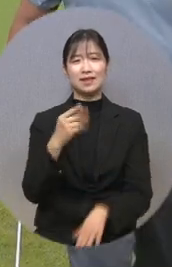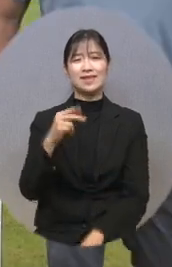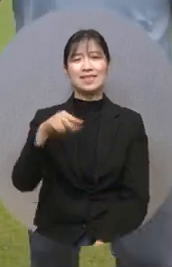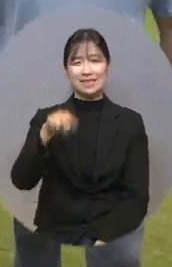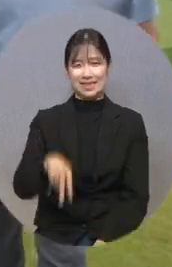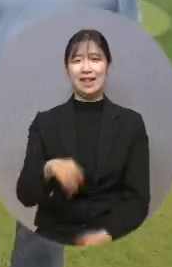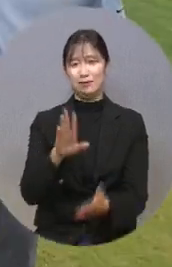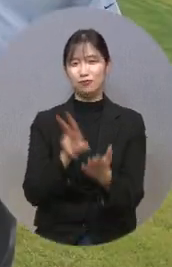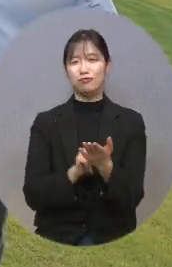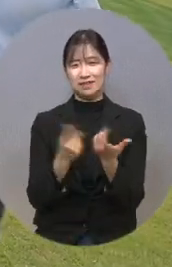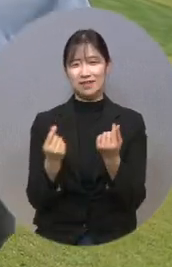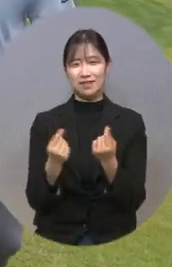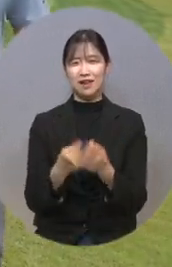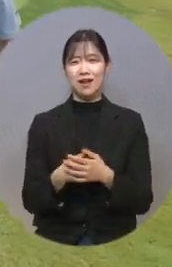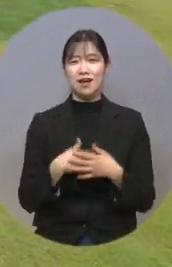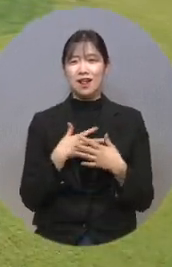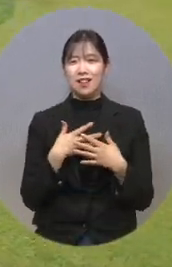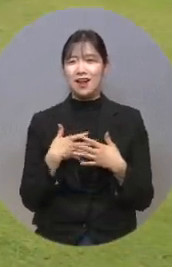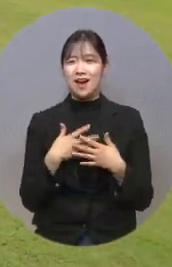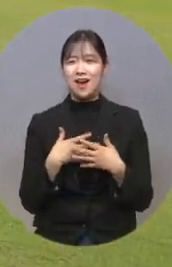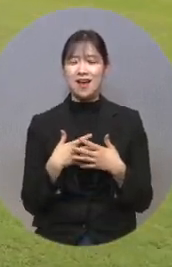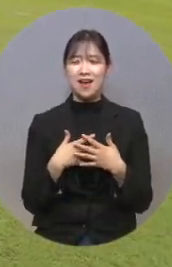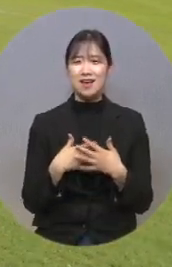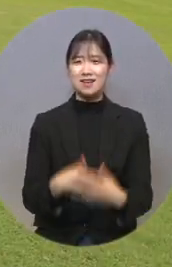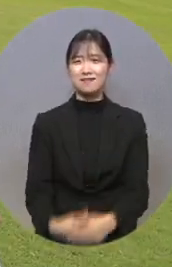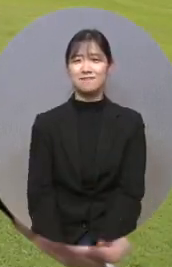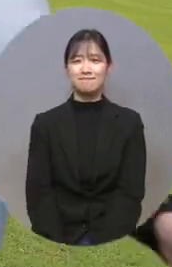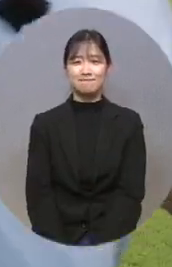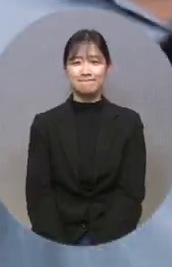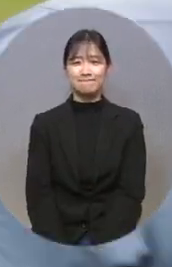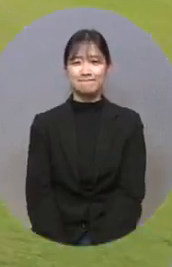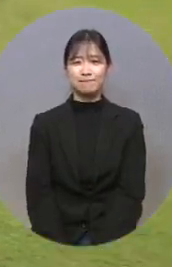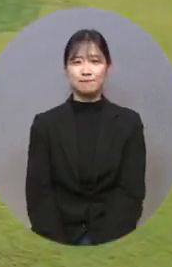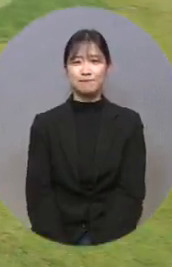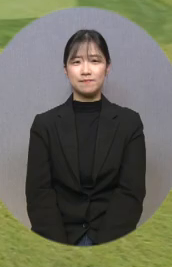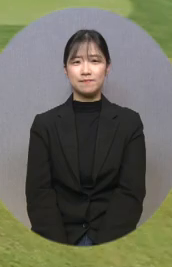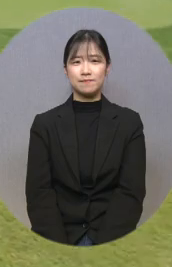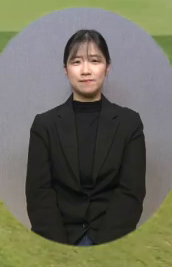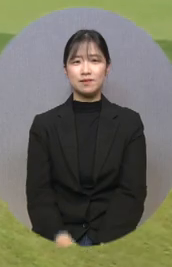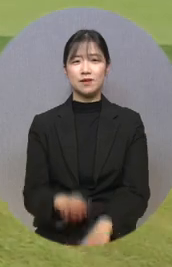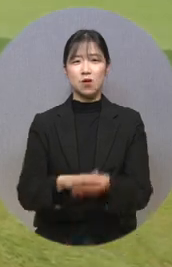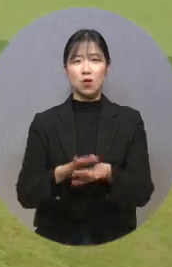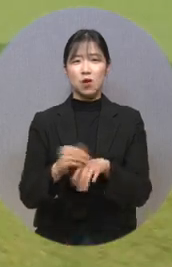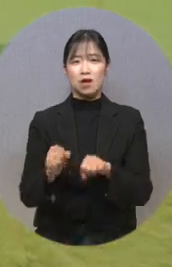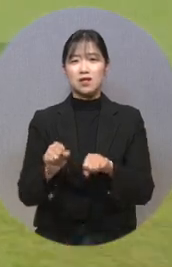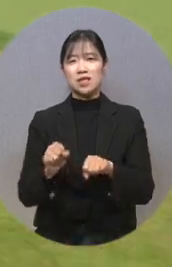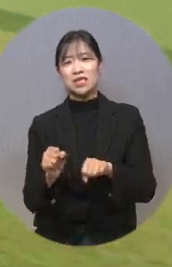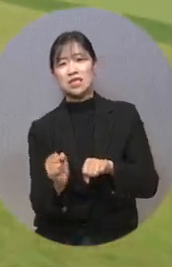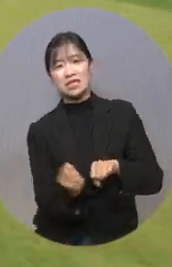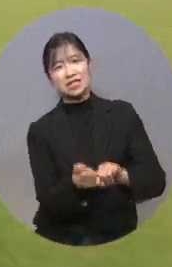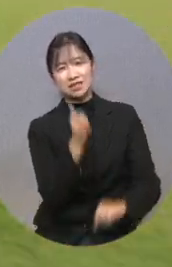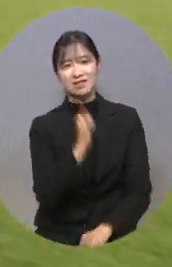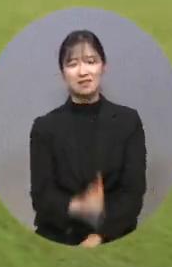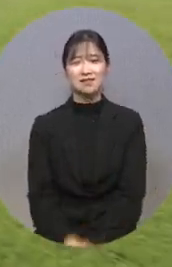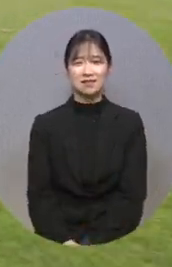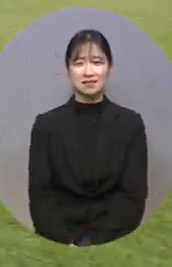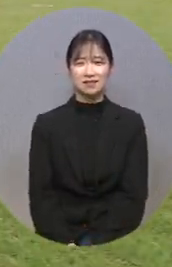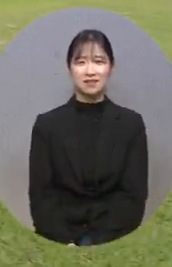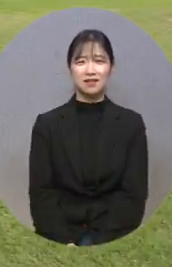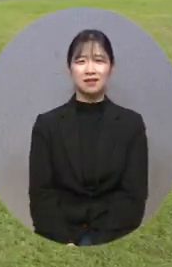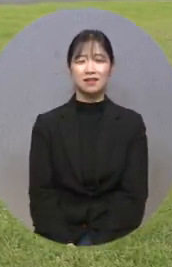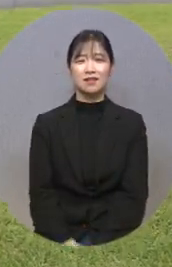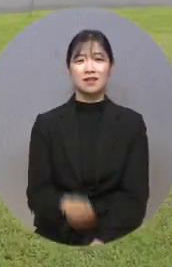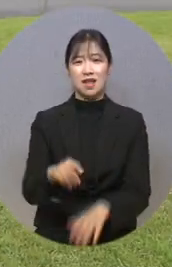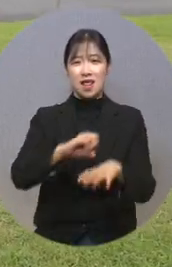남자들. 와, 되게 떨린다. 떨려. 진짜 손 부들부들 떠는 곳이 아니야. 진짜? 아, 난 형이